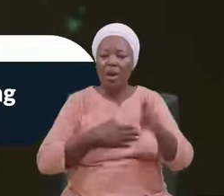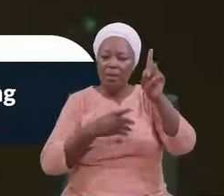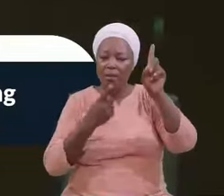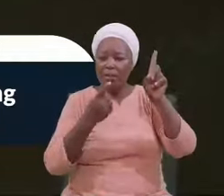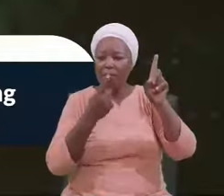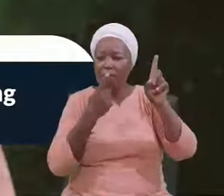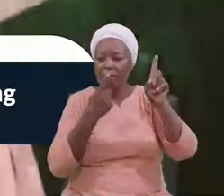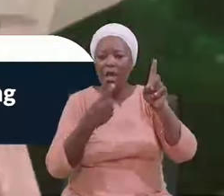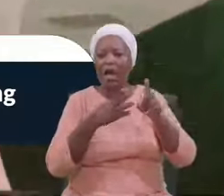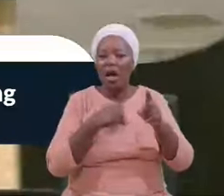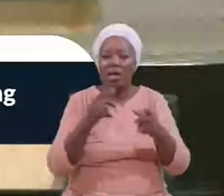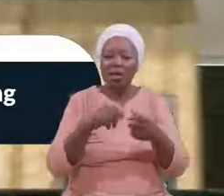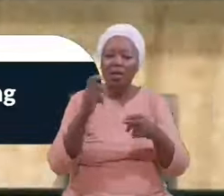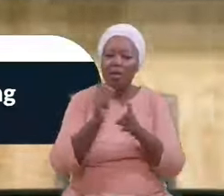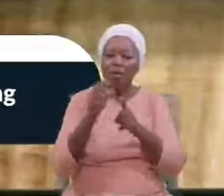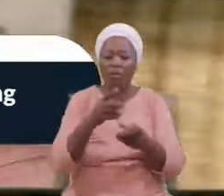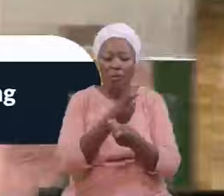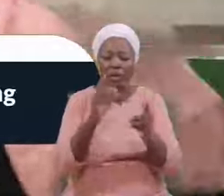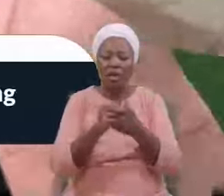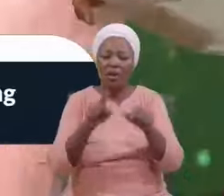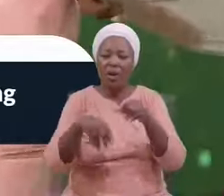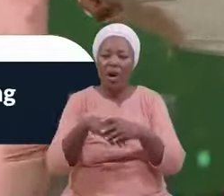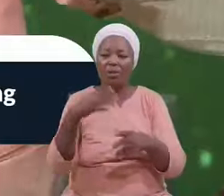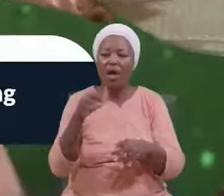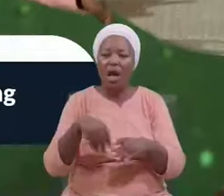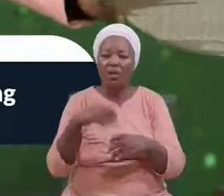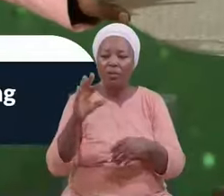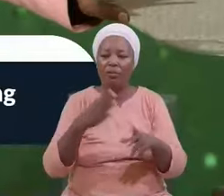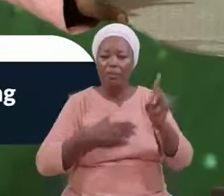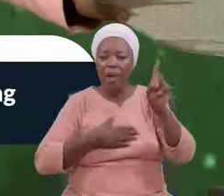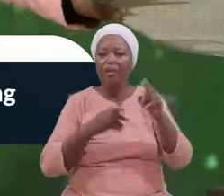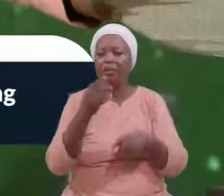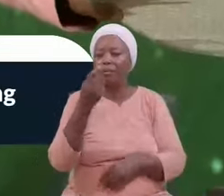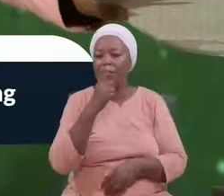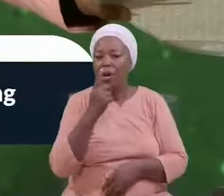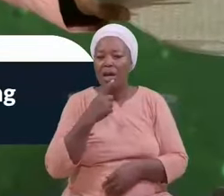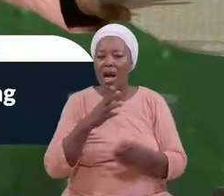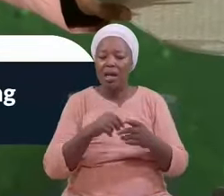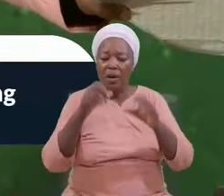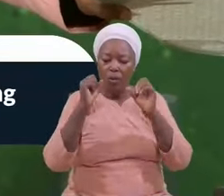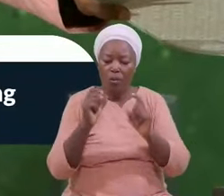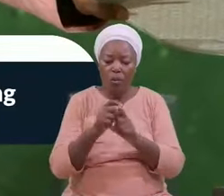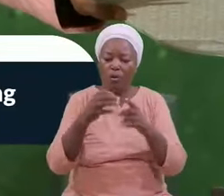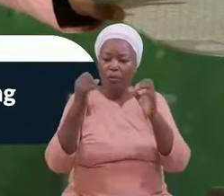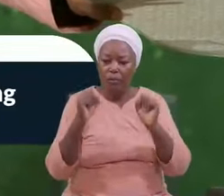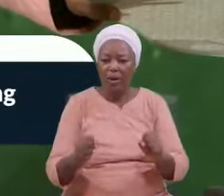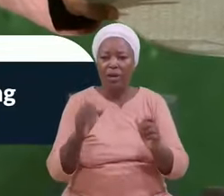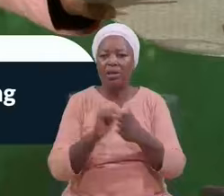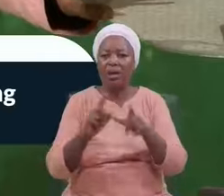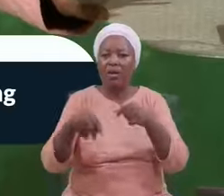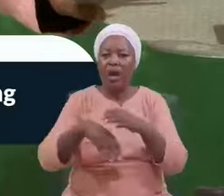parole de délivrance qui sort de ma bouche et la parole de puissance qui sort de ma